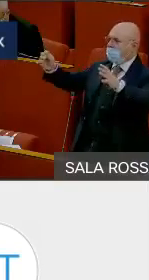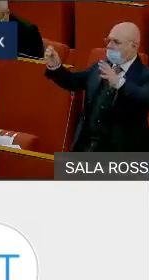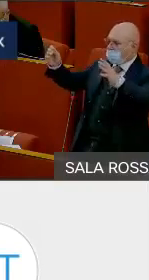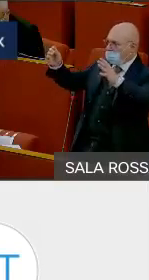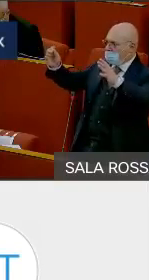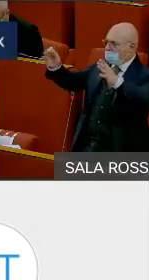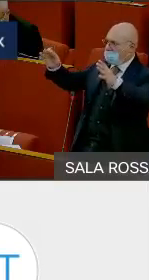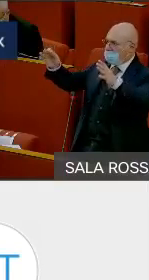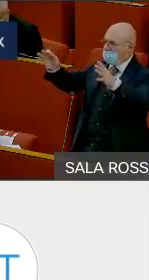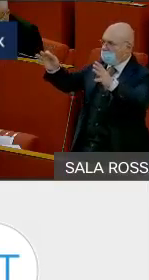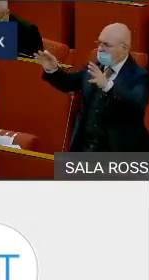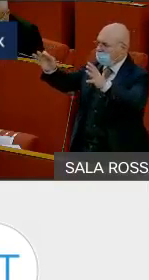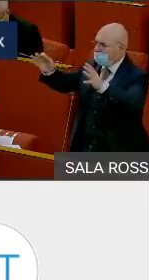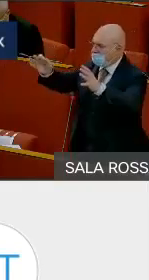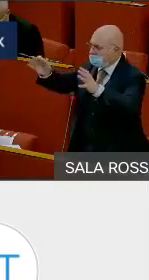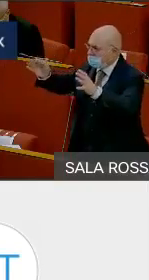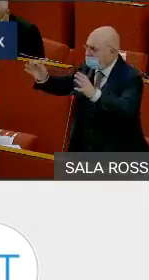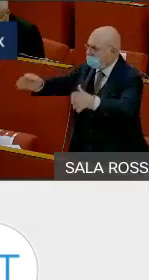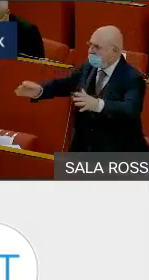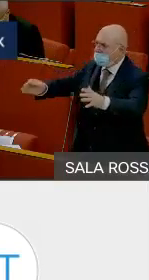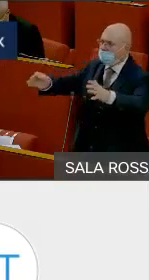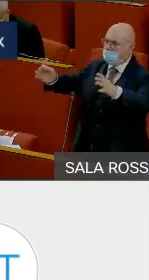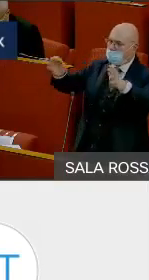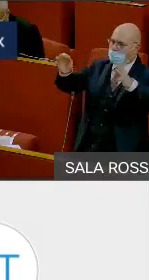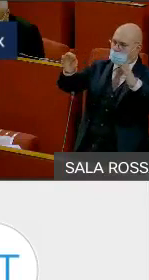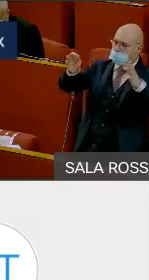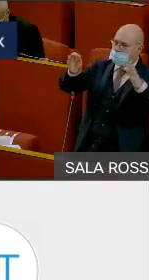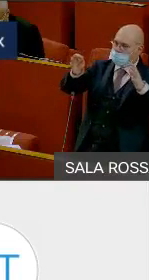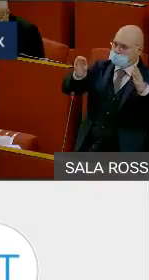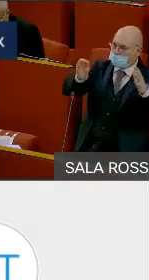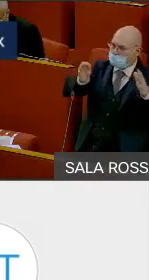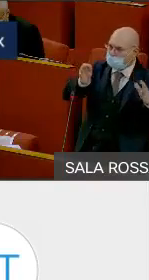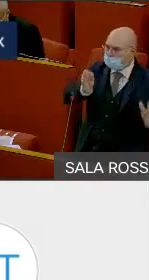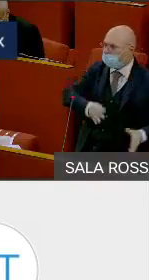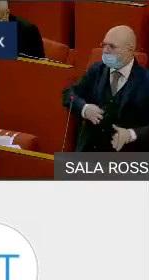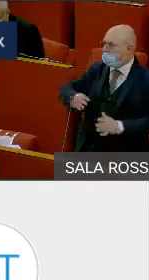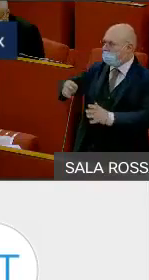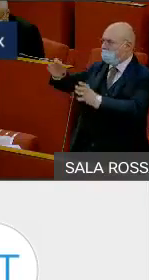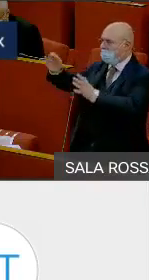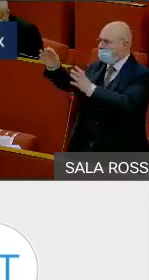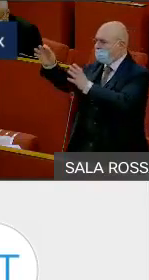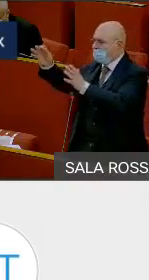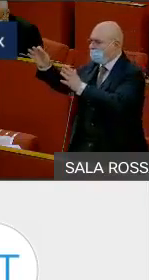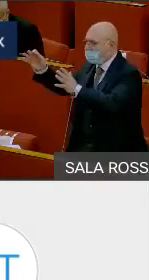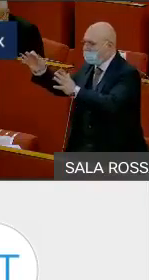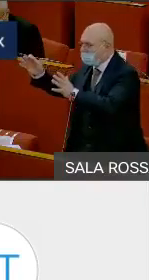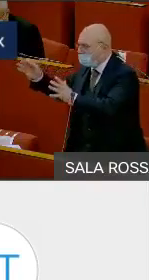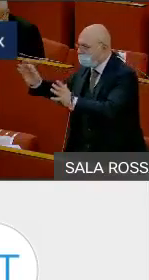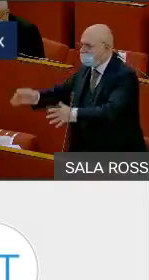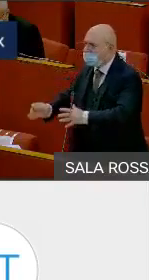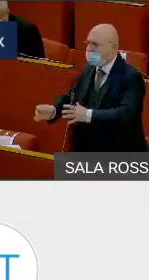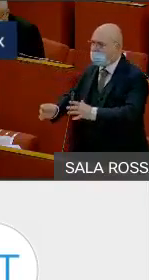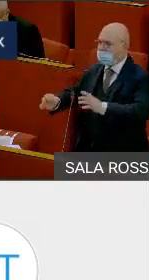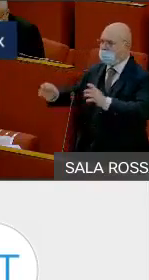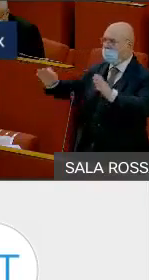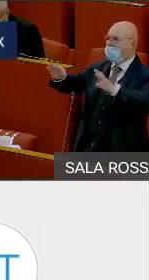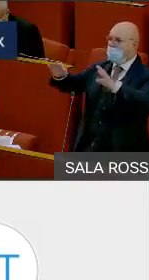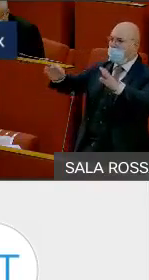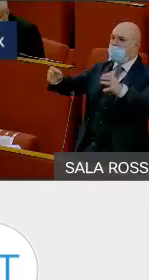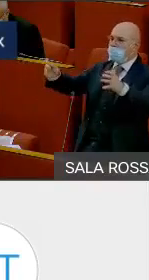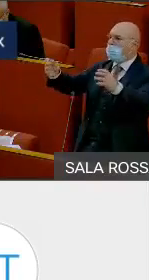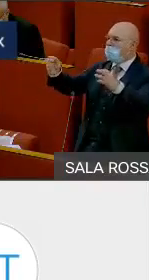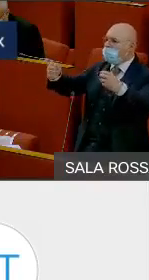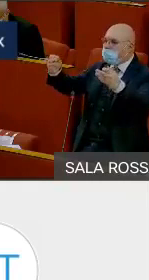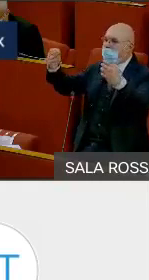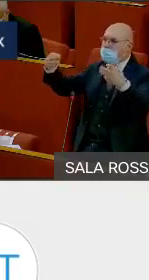capire quali sono i pesi della destinazione agricola quali quelli della destinazione industriale quali quello della destinazione residenziale e